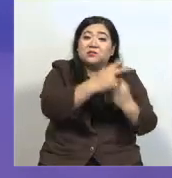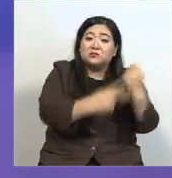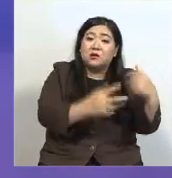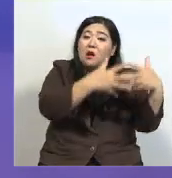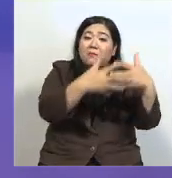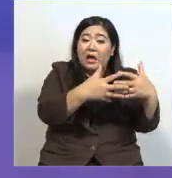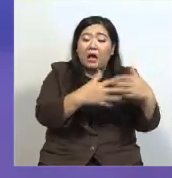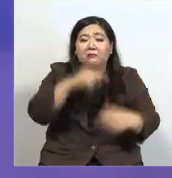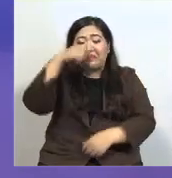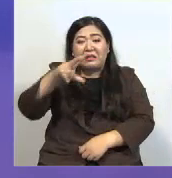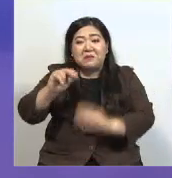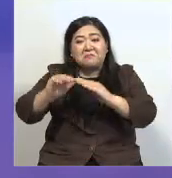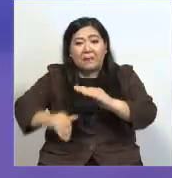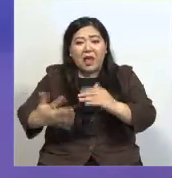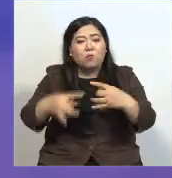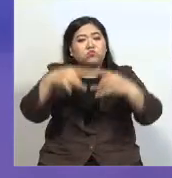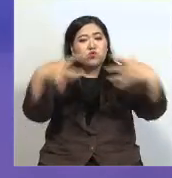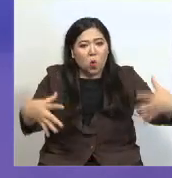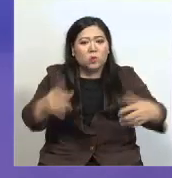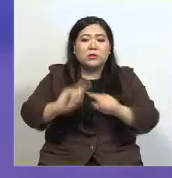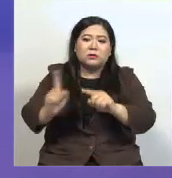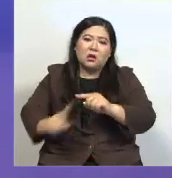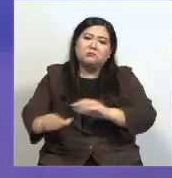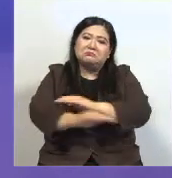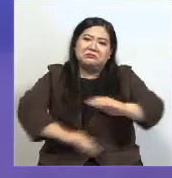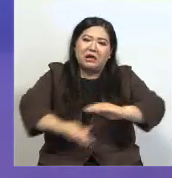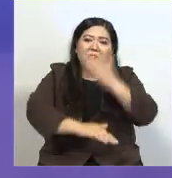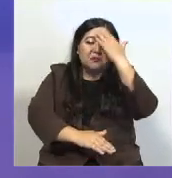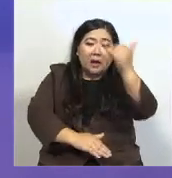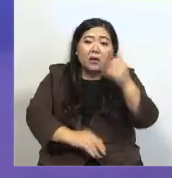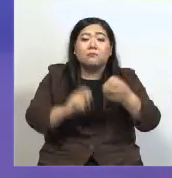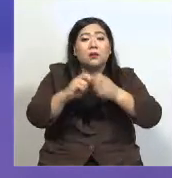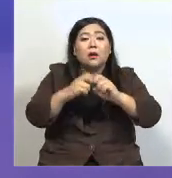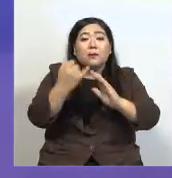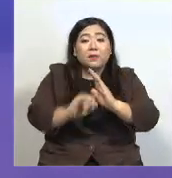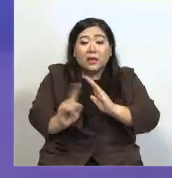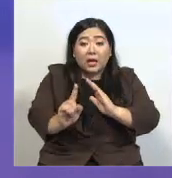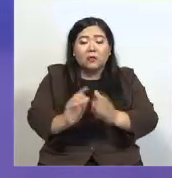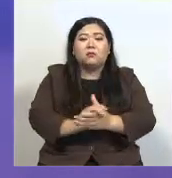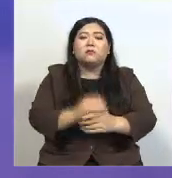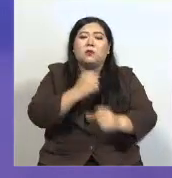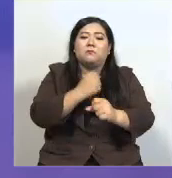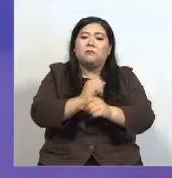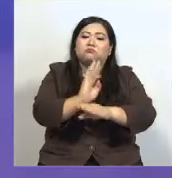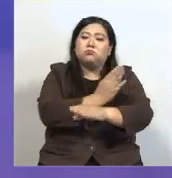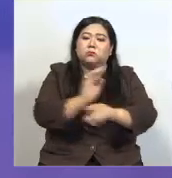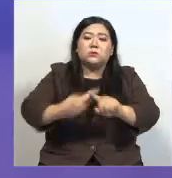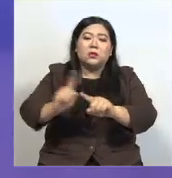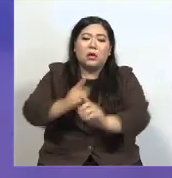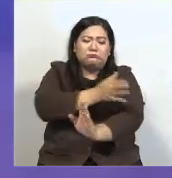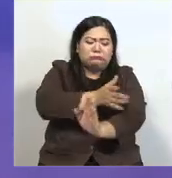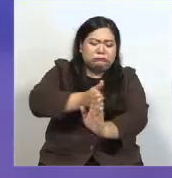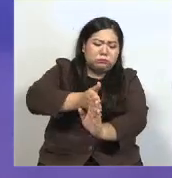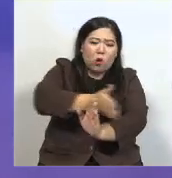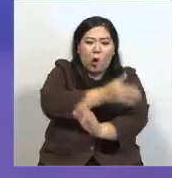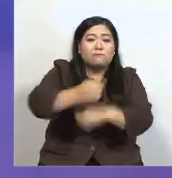งถือว่าเป็นการเคลื่อนไหวที่ไม่สอดคล้องกับปัจจัยพื้นฐานเพราะว่าเป็นผลมาจากการที่เขามีการเร่งทำธุรกิจก่อนถึงช่วงสิ้นปี